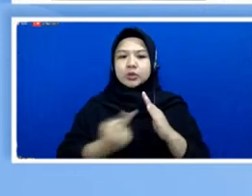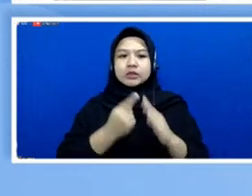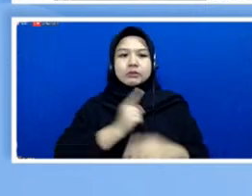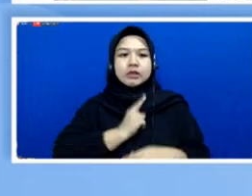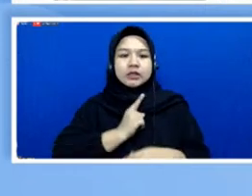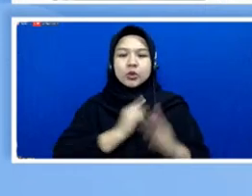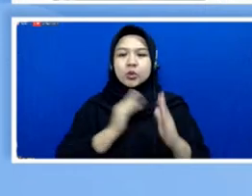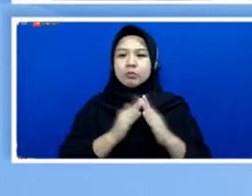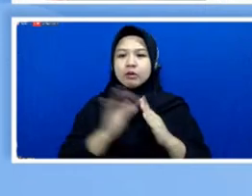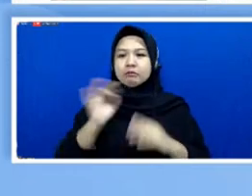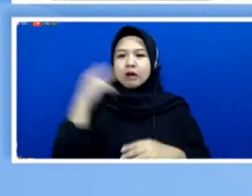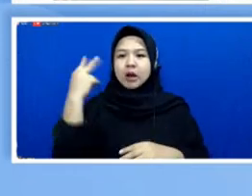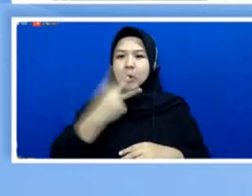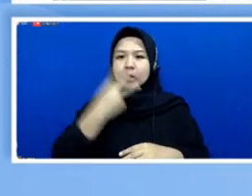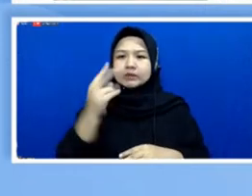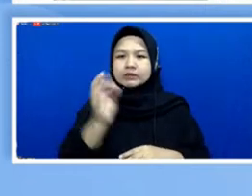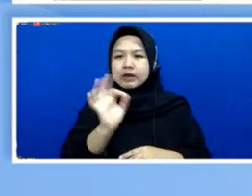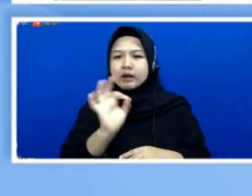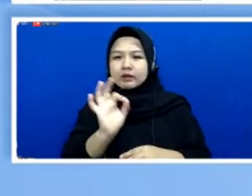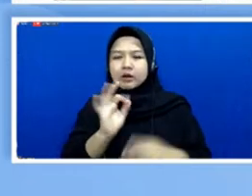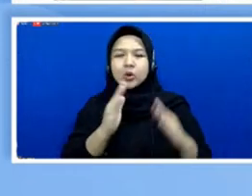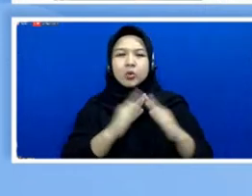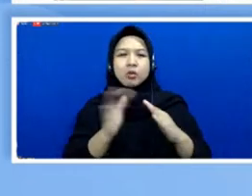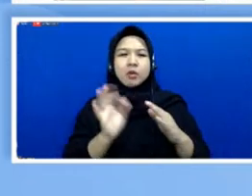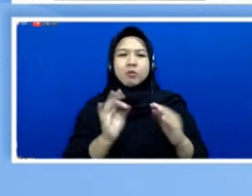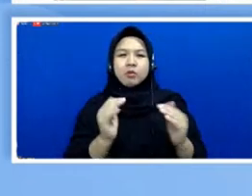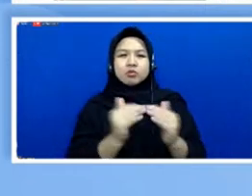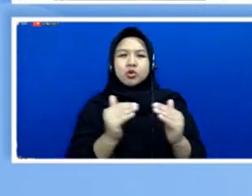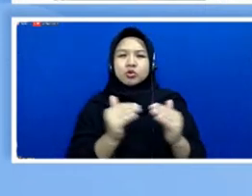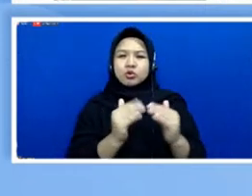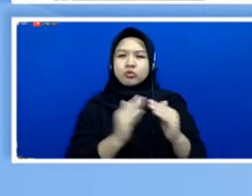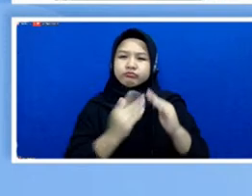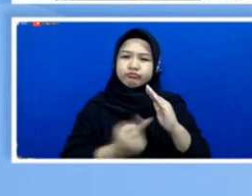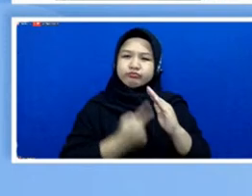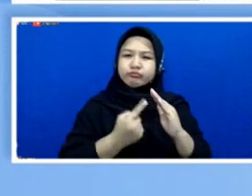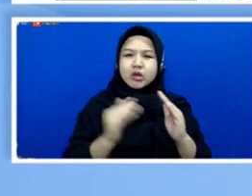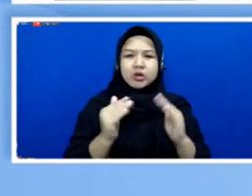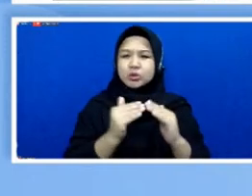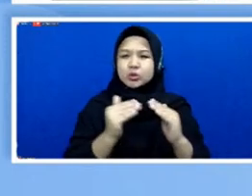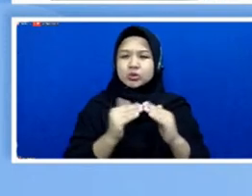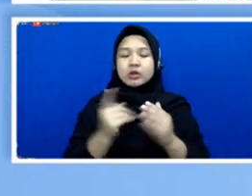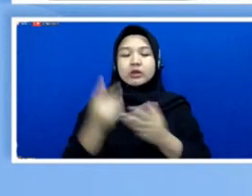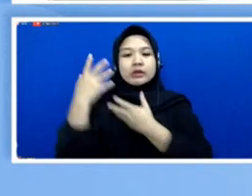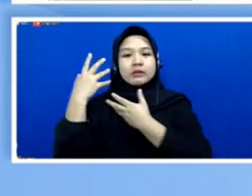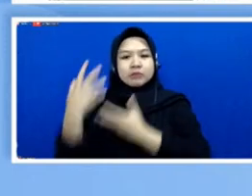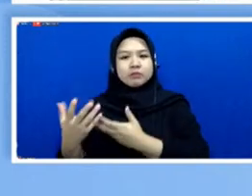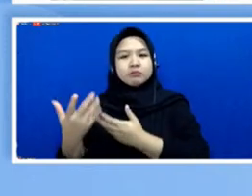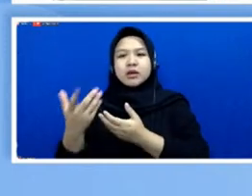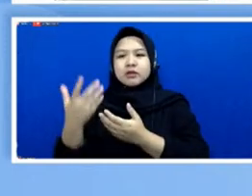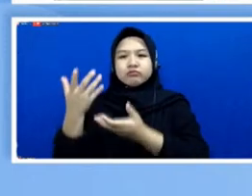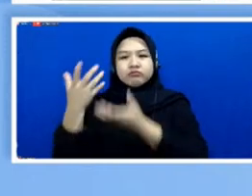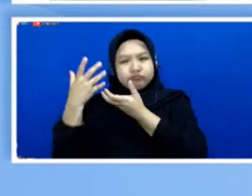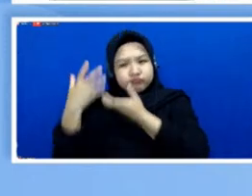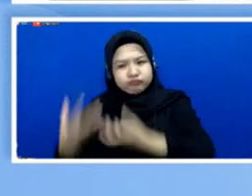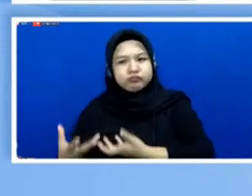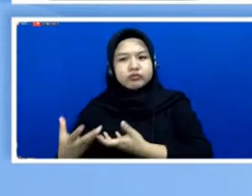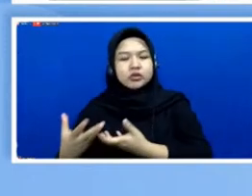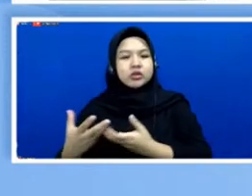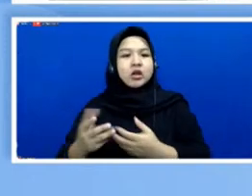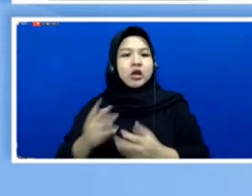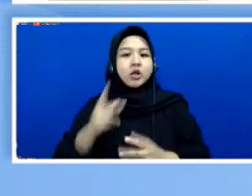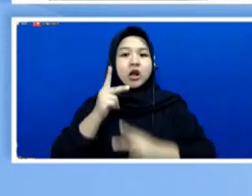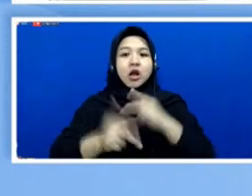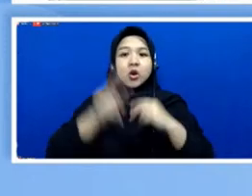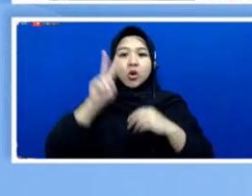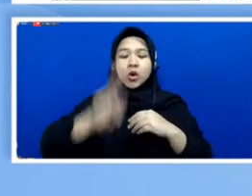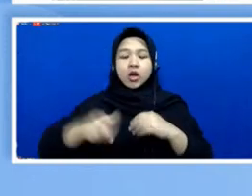tanpa pengawasan dengan rumah yang tidak kompatibel untuk melakukan isolasi mandiri. Di situ bebannya akan sangat meningkat. Dan kemudian apabila mereka harus